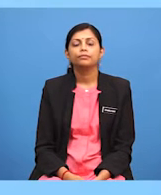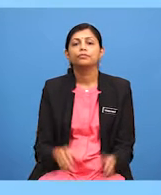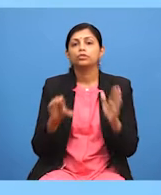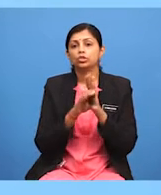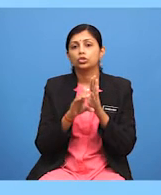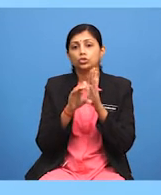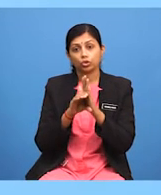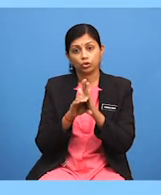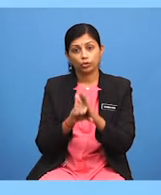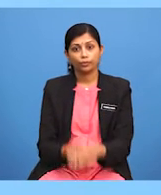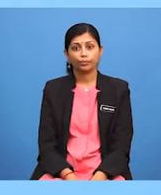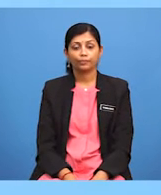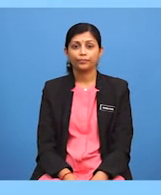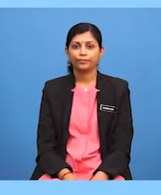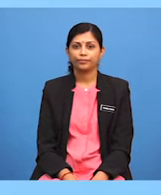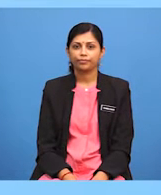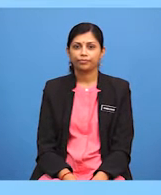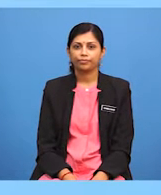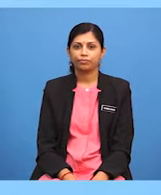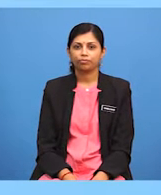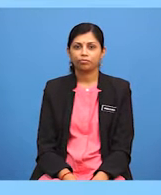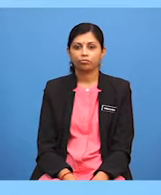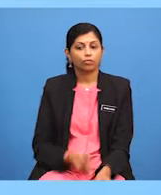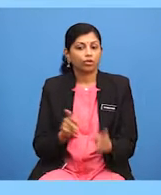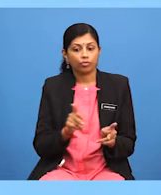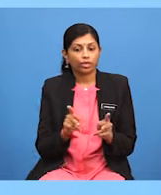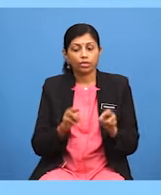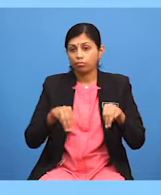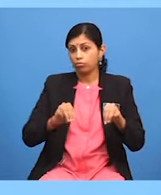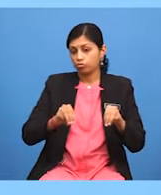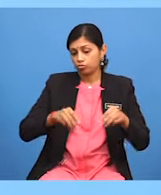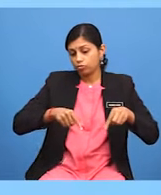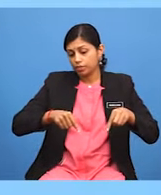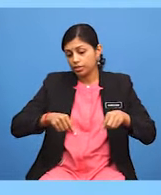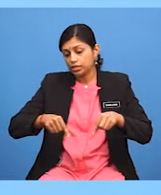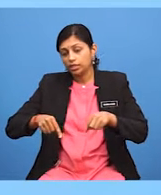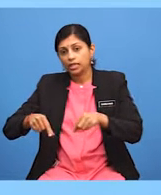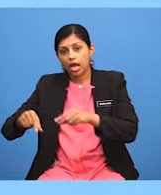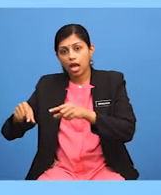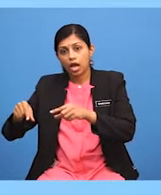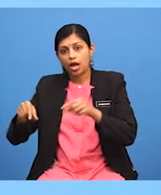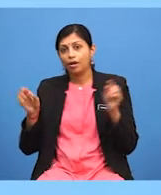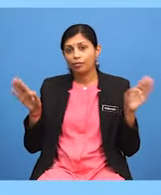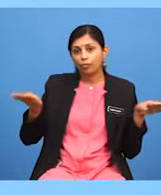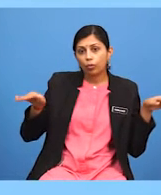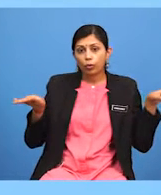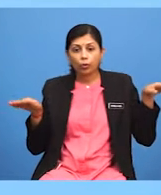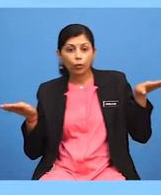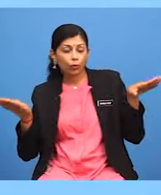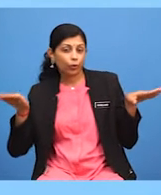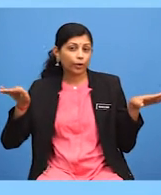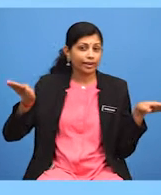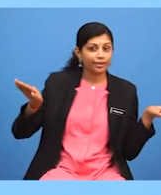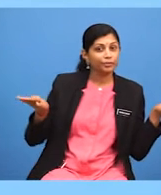Contoh-contoh tenaga kinetik ialah kenderaan yang sedang bergerak, seekor burung yang